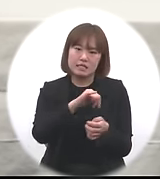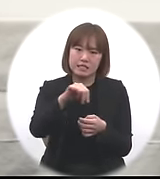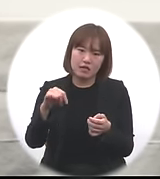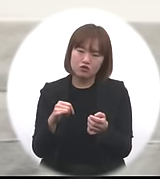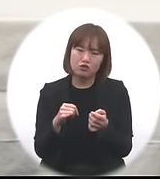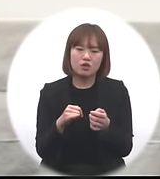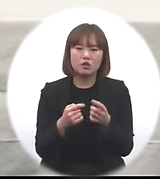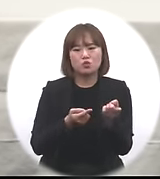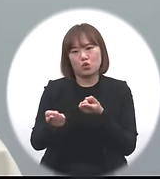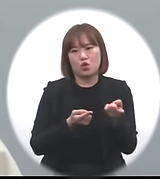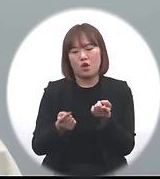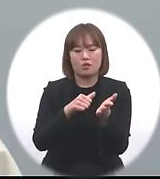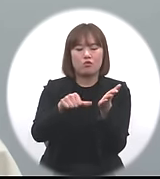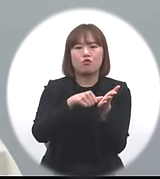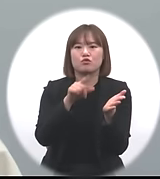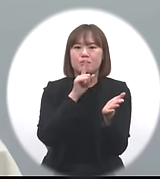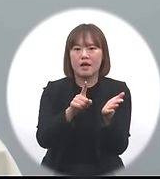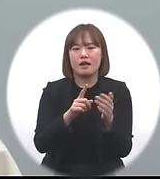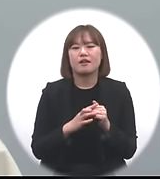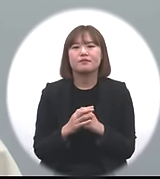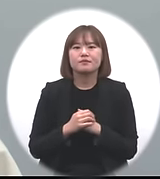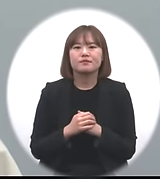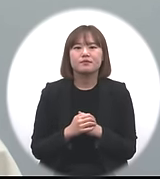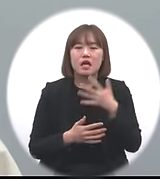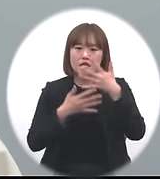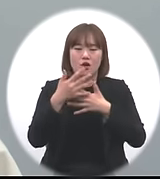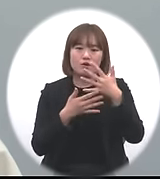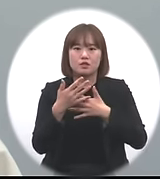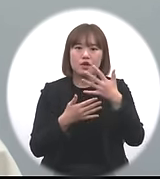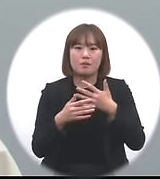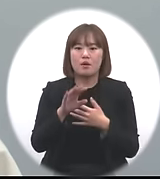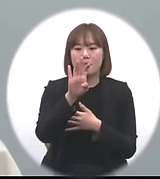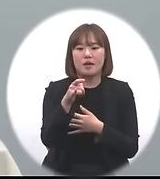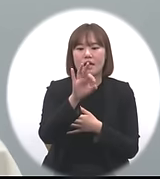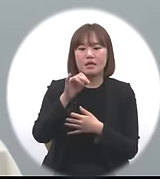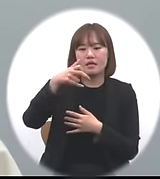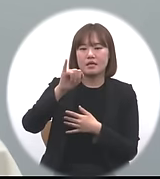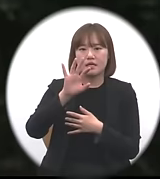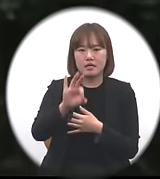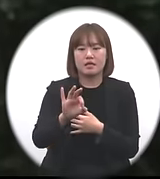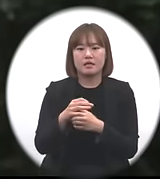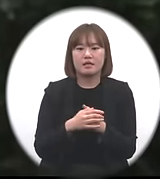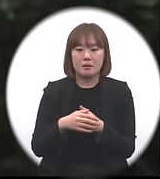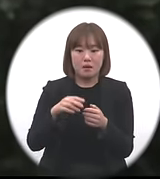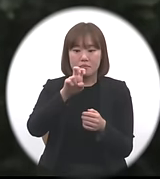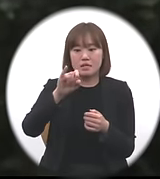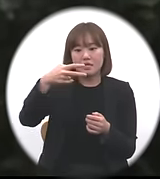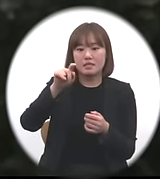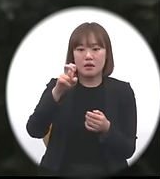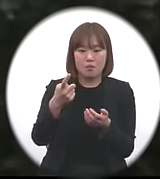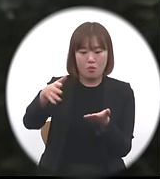표면에 있는 뭐를요? 세균막을 조절하는 도구입니다. 세균 조절 도구예요. 영상은 베이킹 파우더예요.